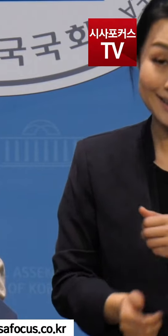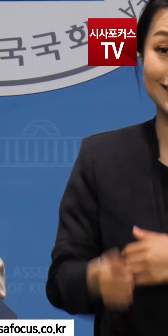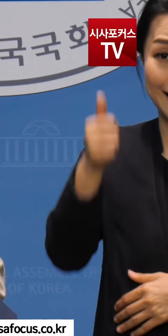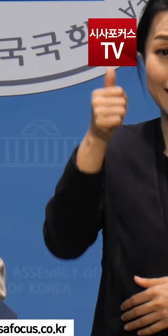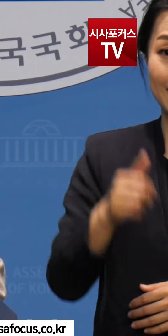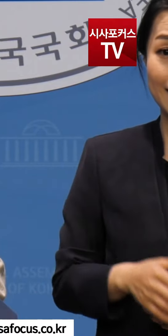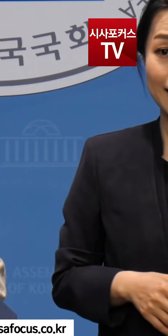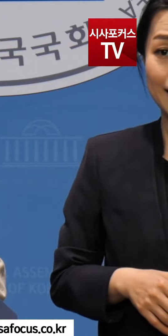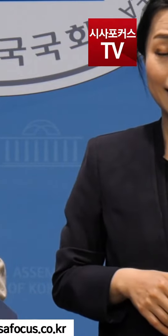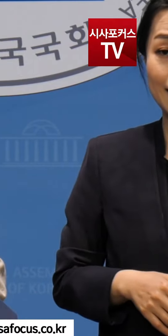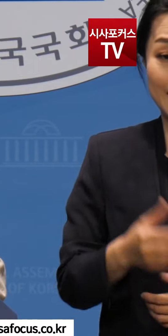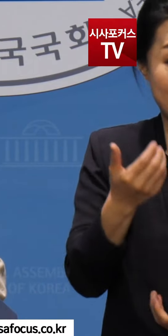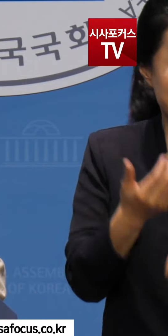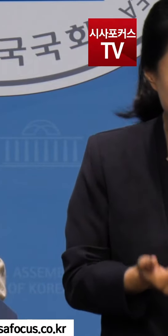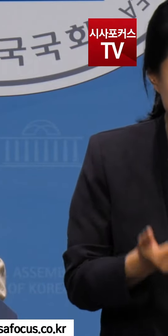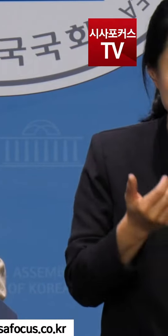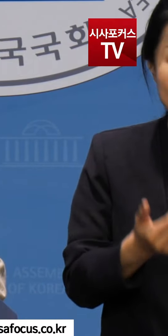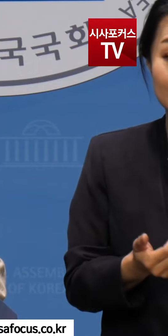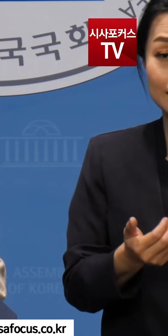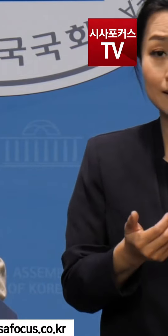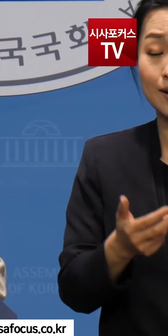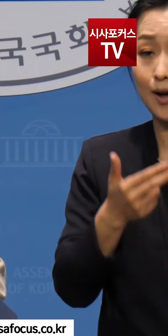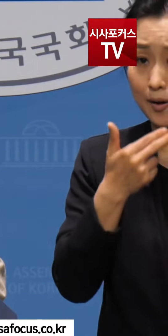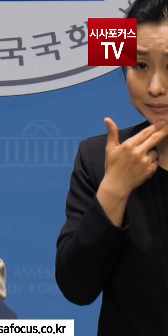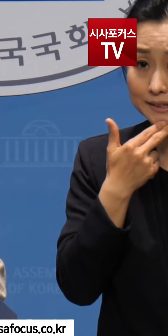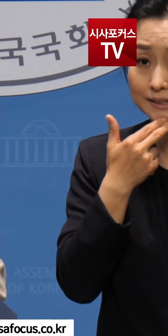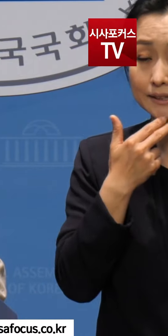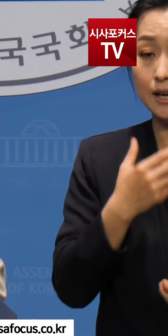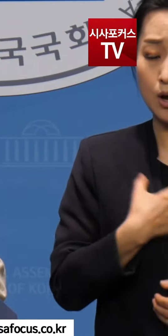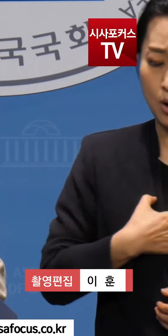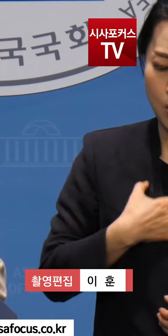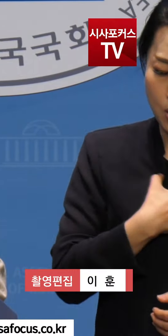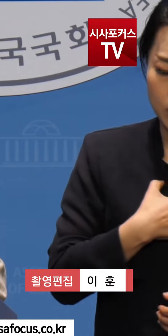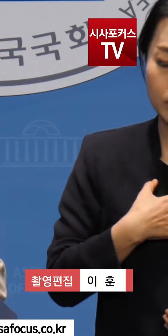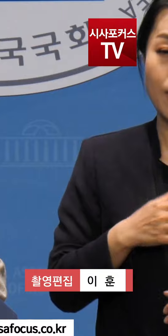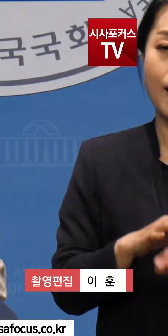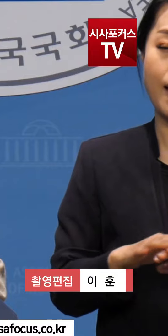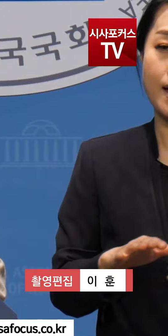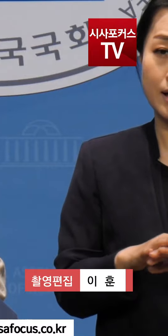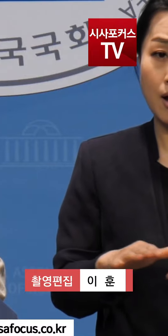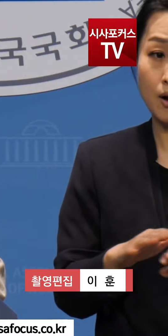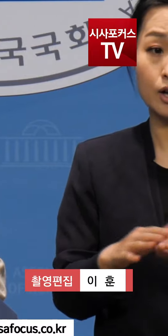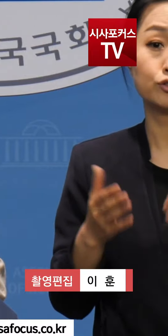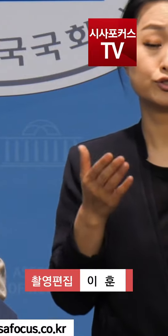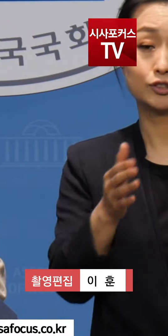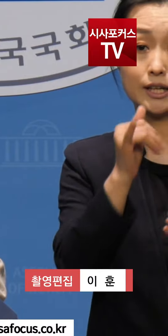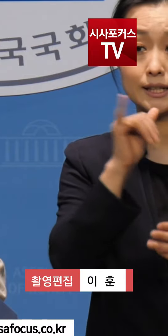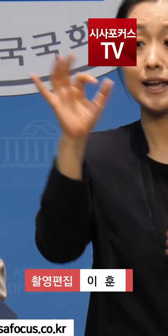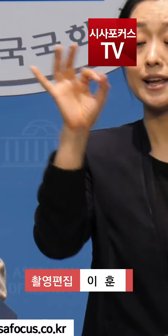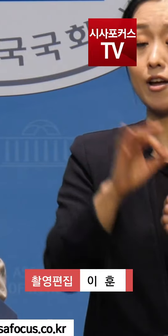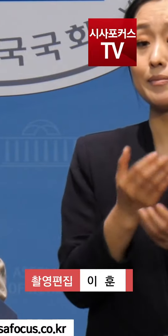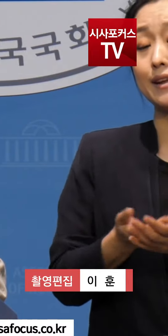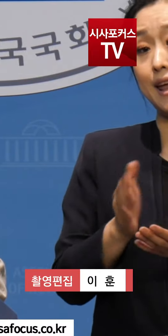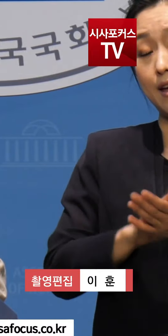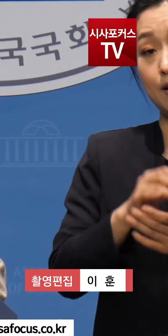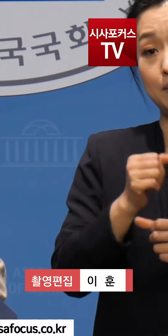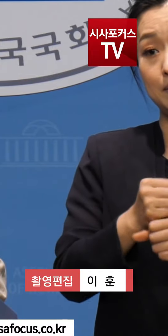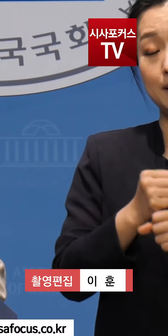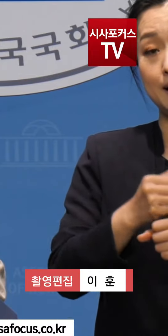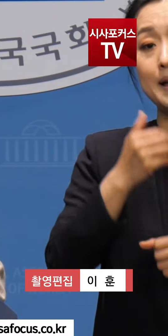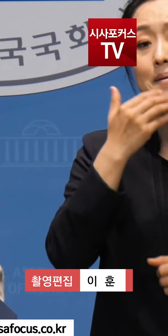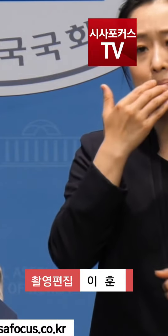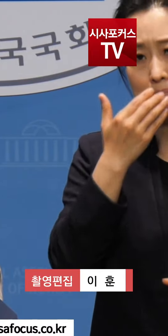그래야 갈등과 반목 없이 고통을 감내하는 연금